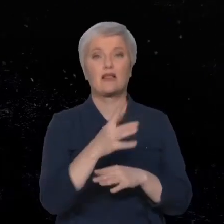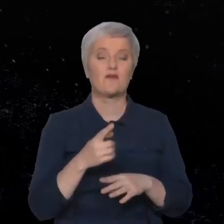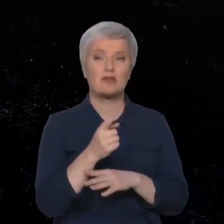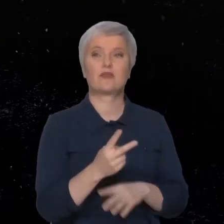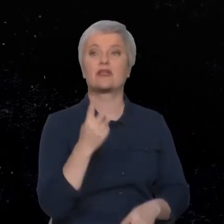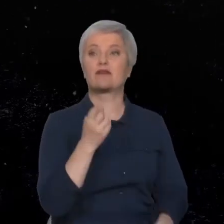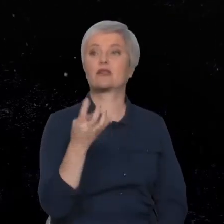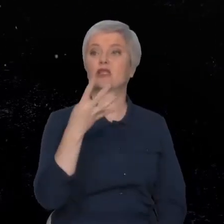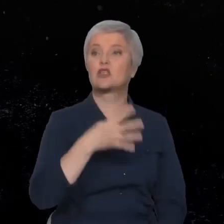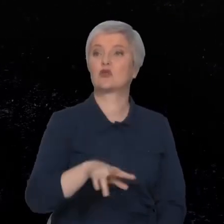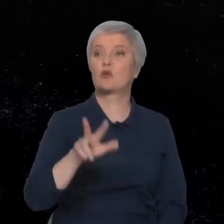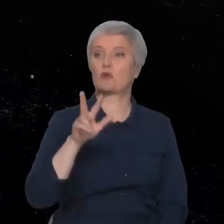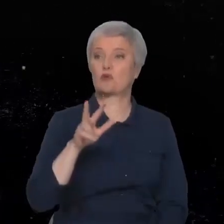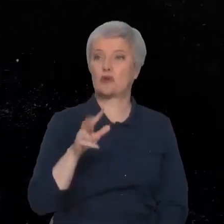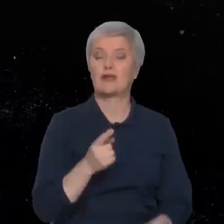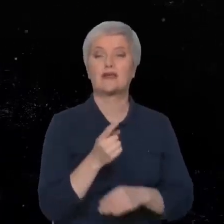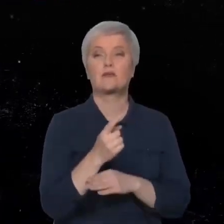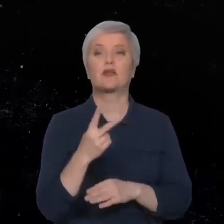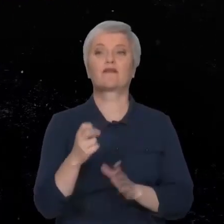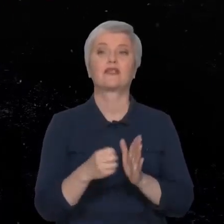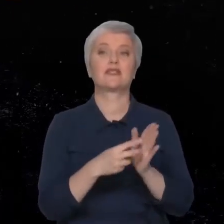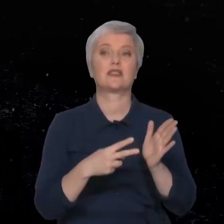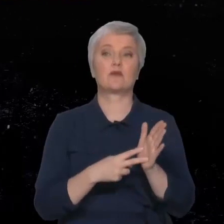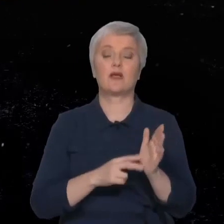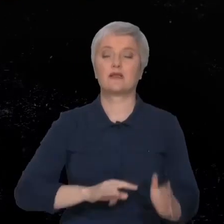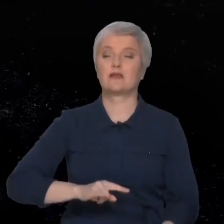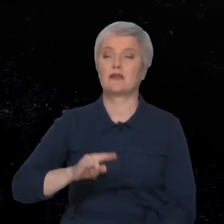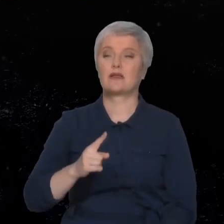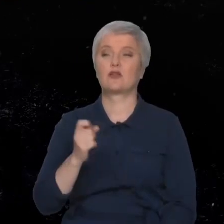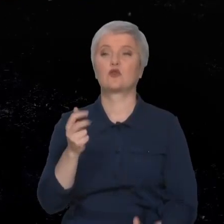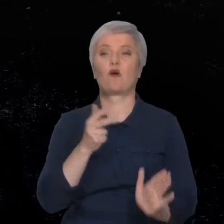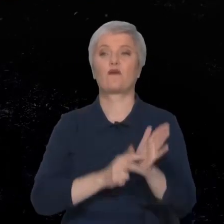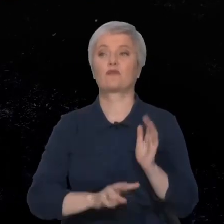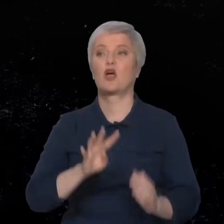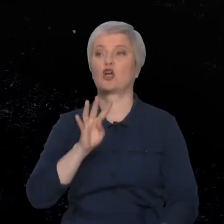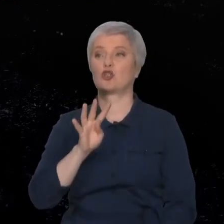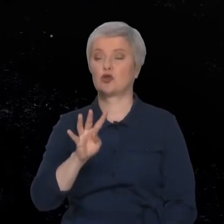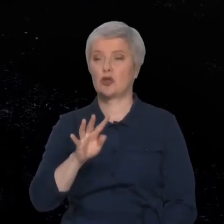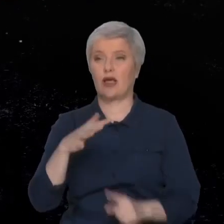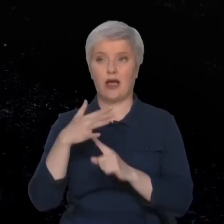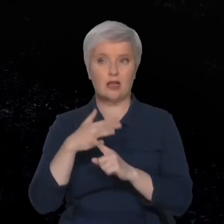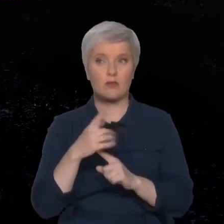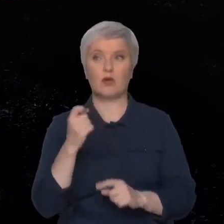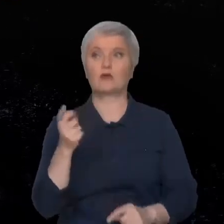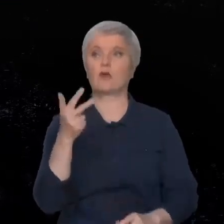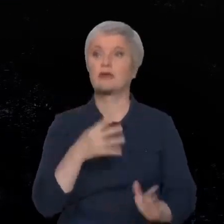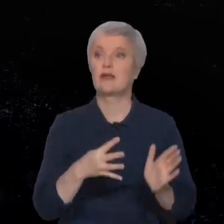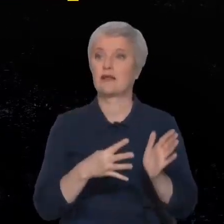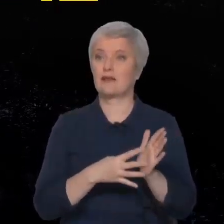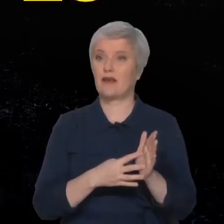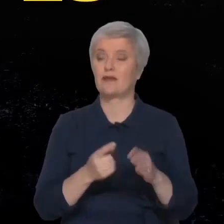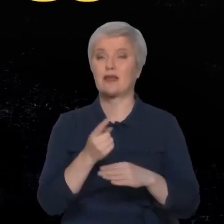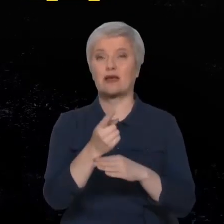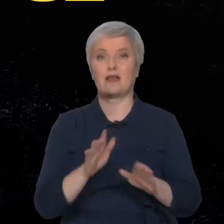– 243. Збито 217 літаків, 184 гелікоптери, а також 139 крилатих ракет. На